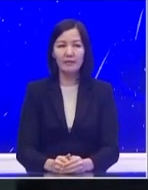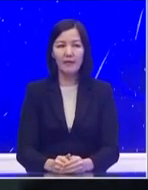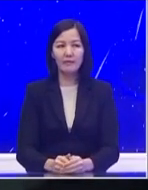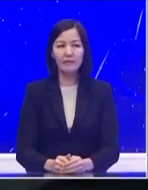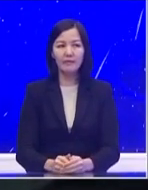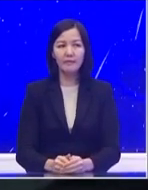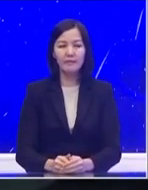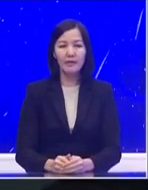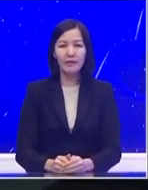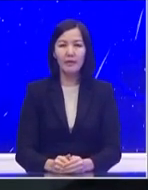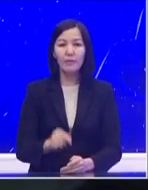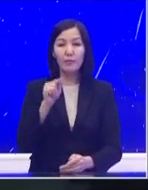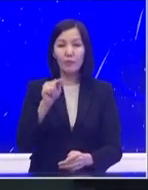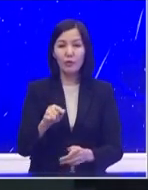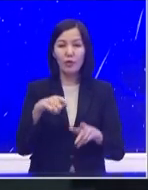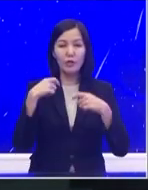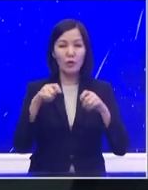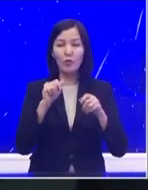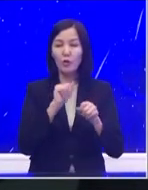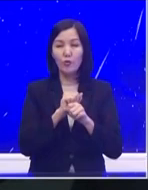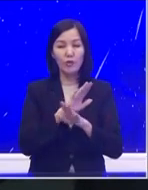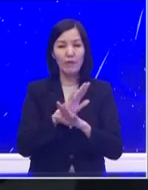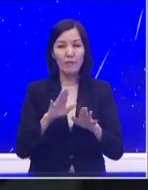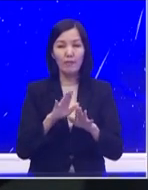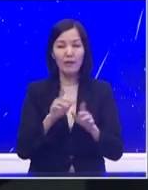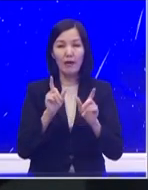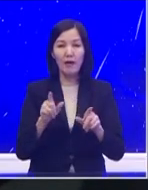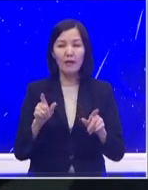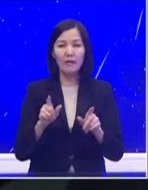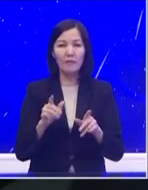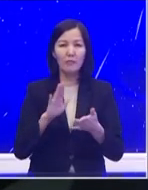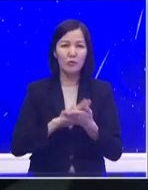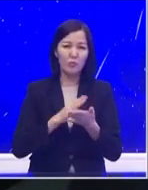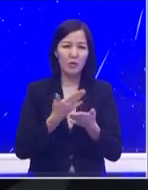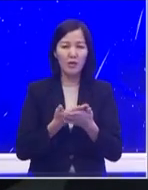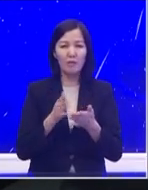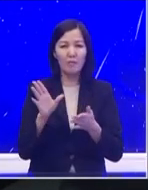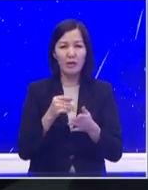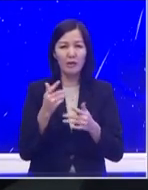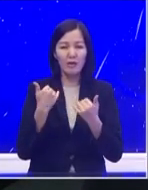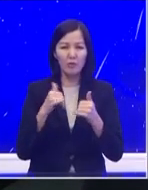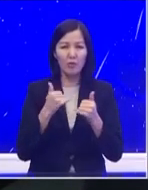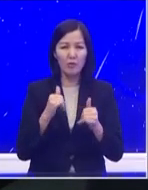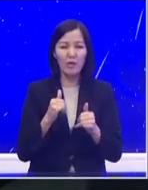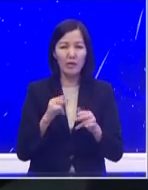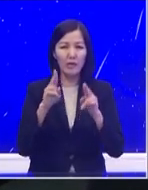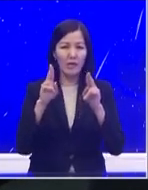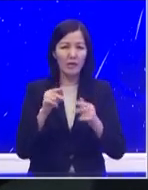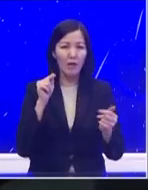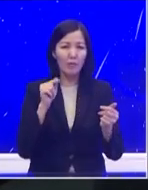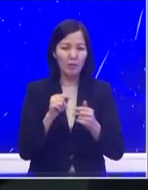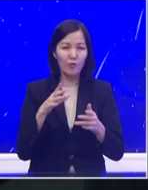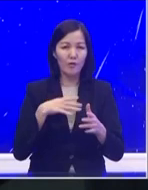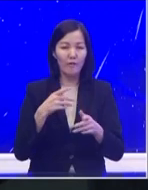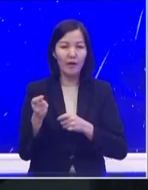и... Мұнда сауда тоқтамапты. Елдің аяғы астында чебурек пен пирожки пісіріп жатыр. Бұл санитарлық нормаларға қайшы.